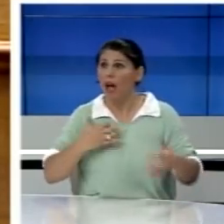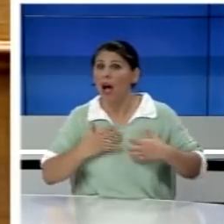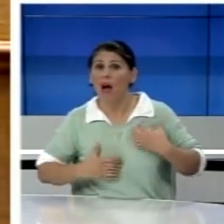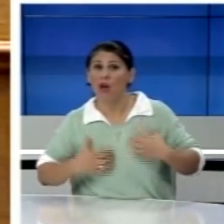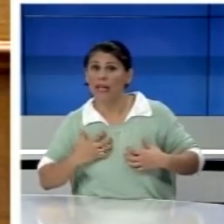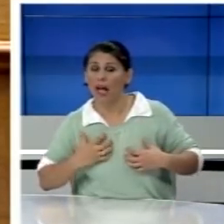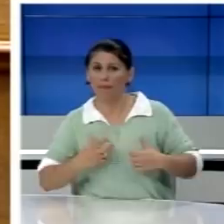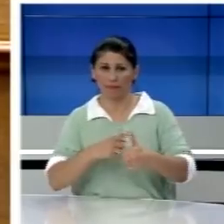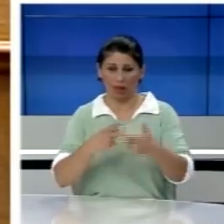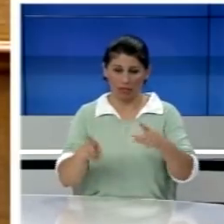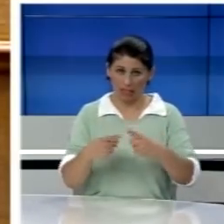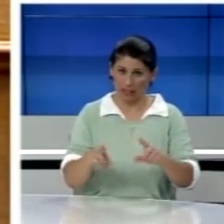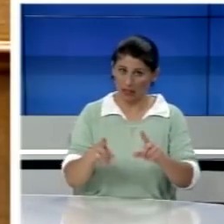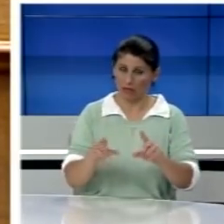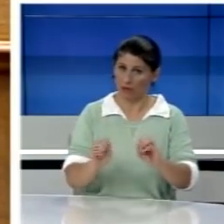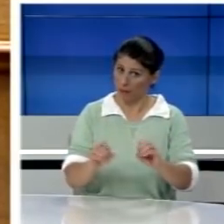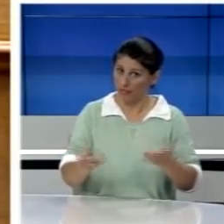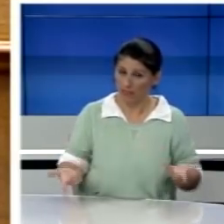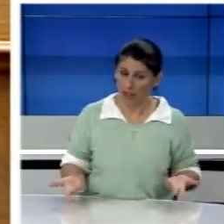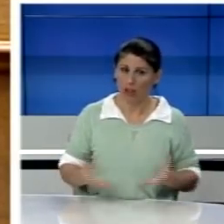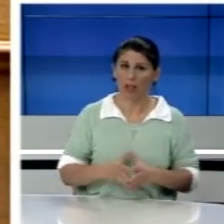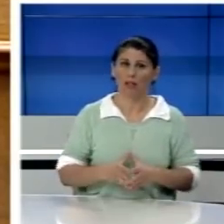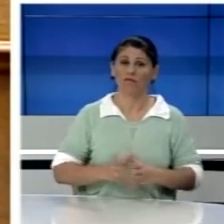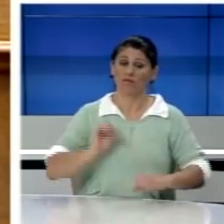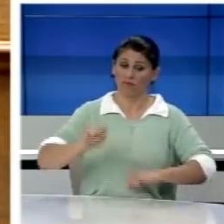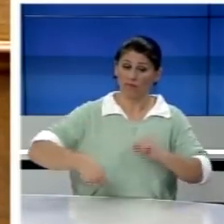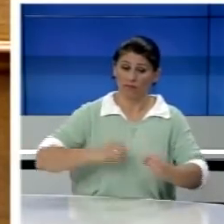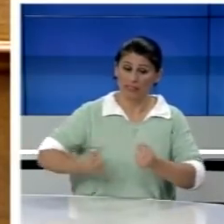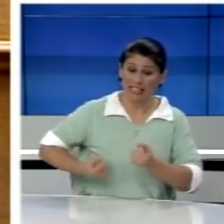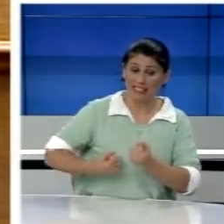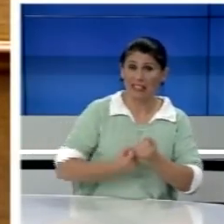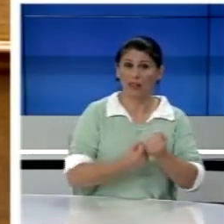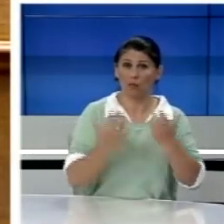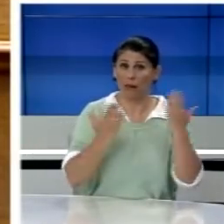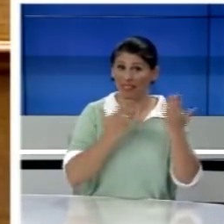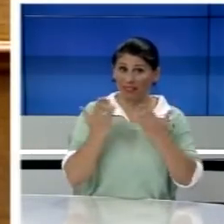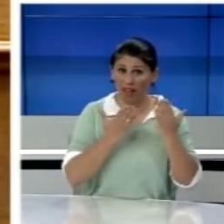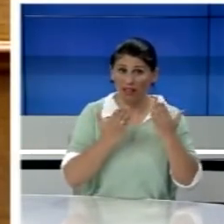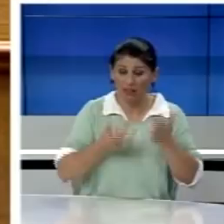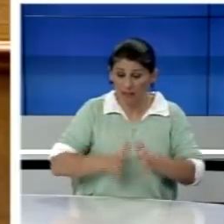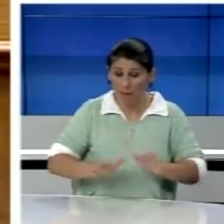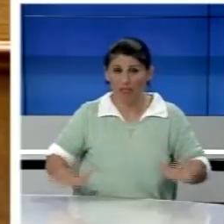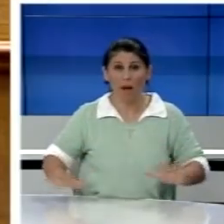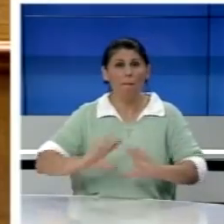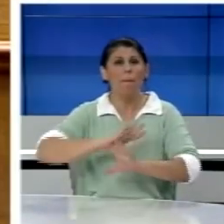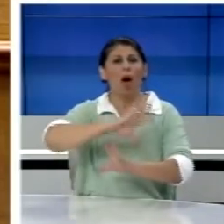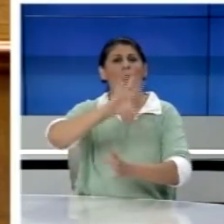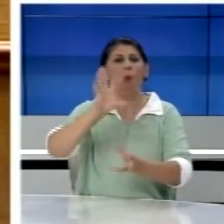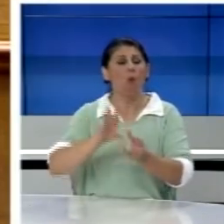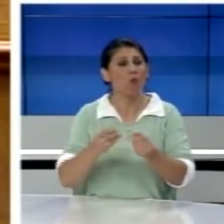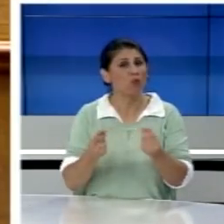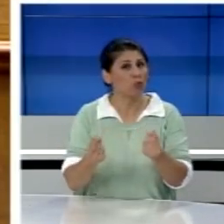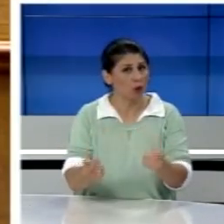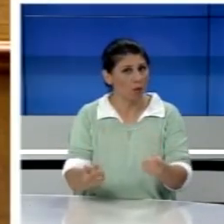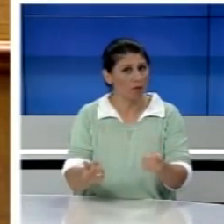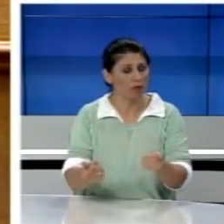Είναι οι εκπαιδευτικοί που δίνουν τη μάχη για να στηρίξουν τους μαθητές, τα παιδιά τους, με όλα τα μέσα και